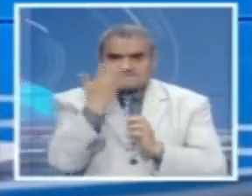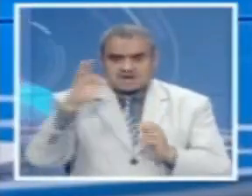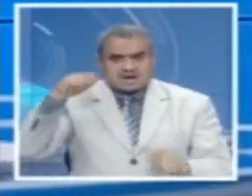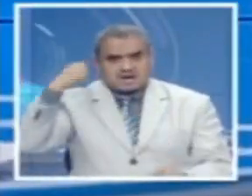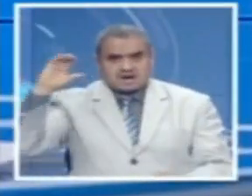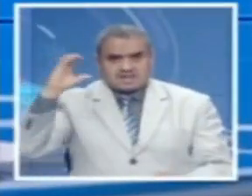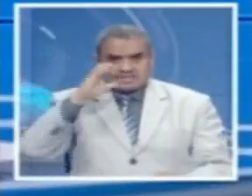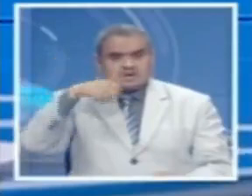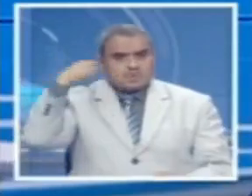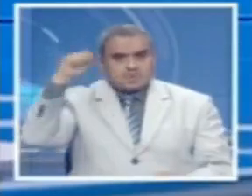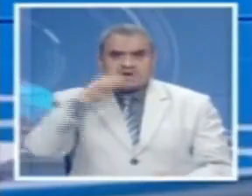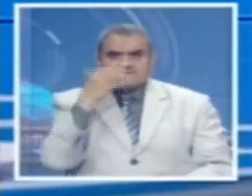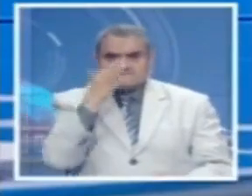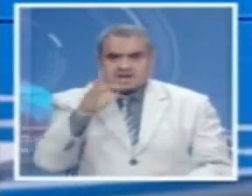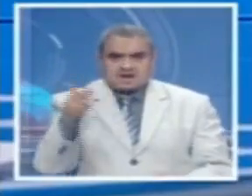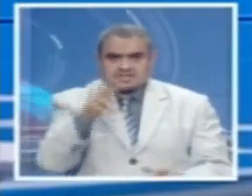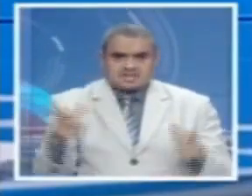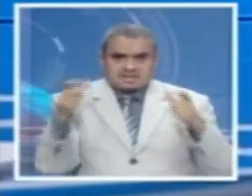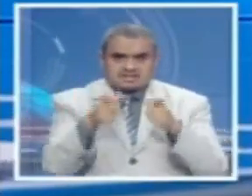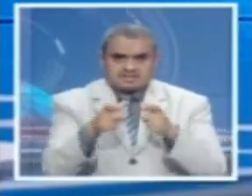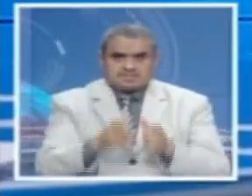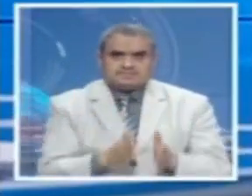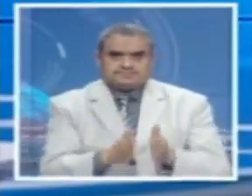السيسي والرئيس إيمانويل ماكرون.